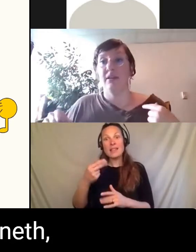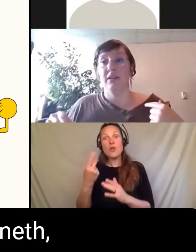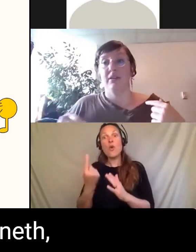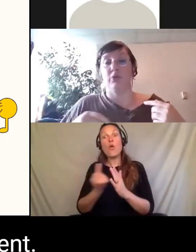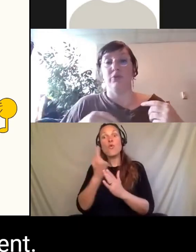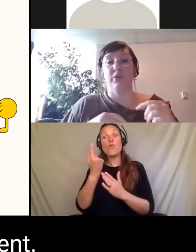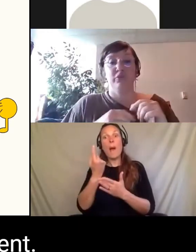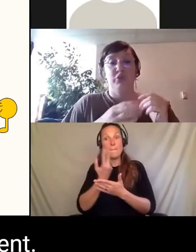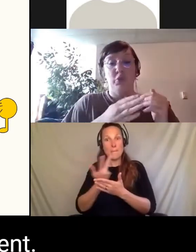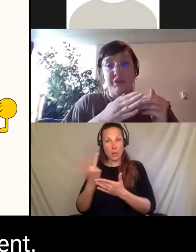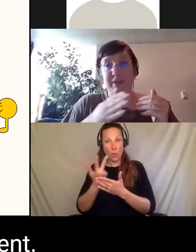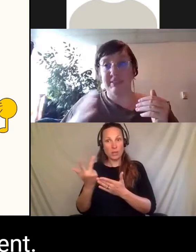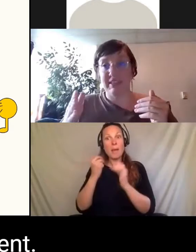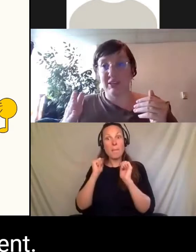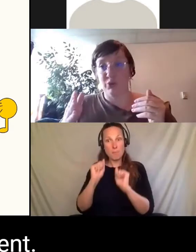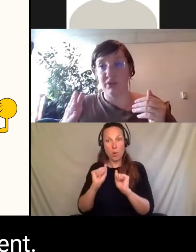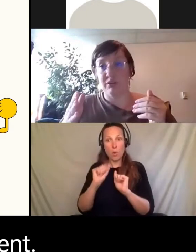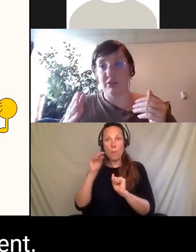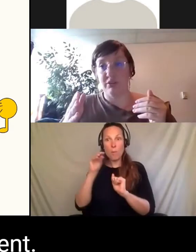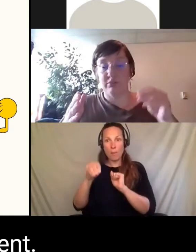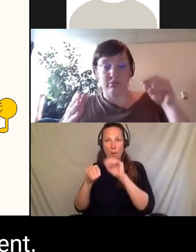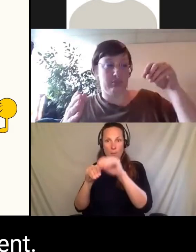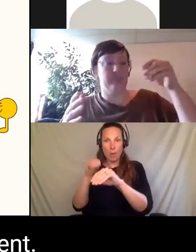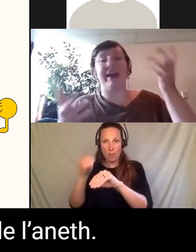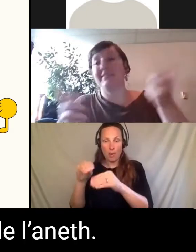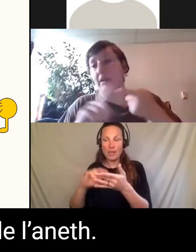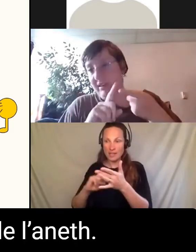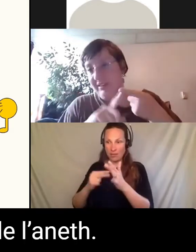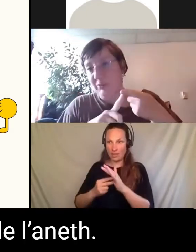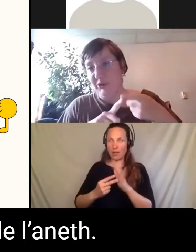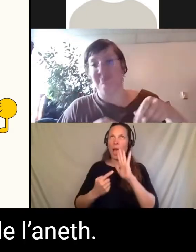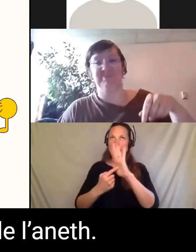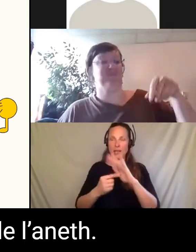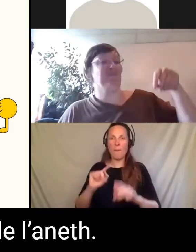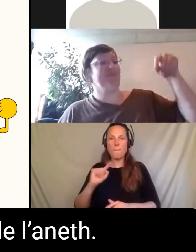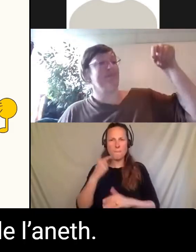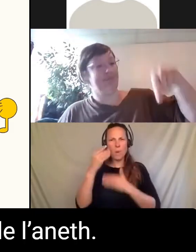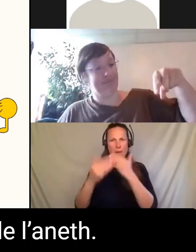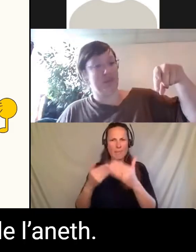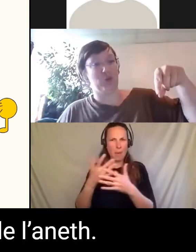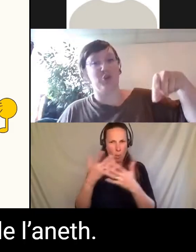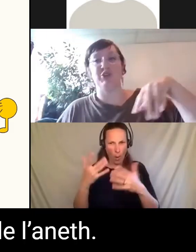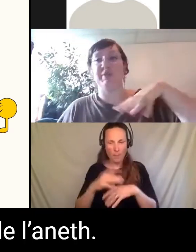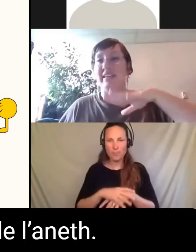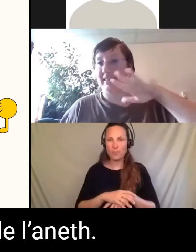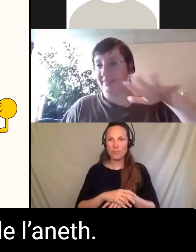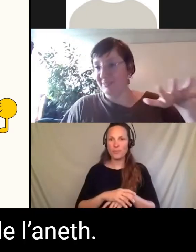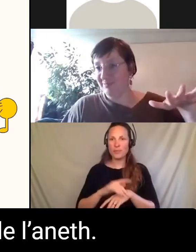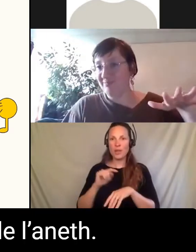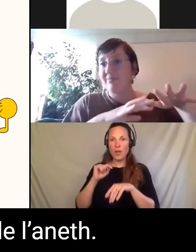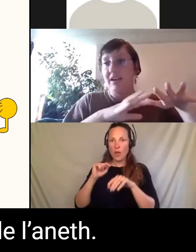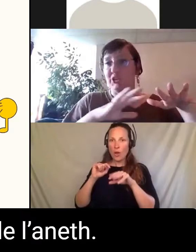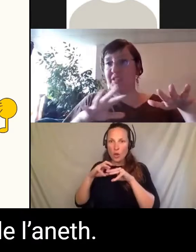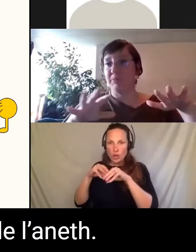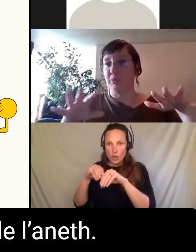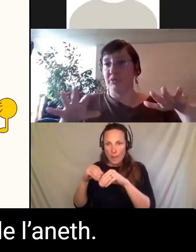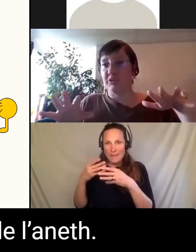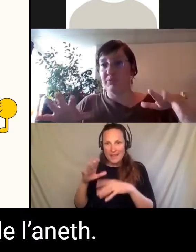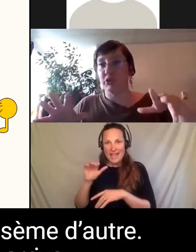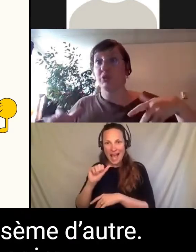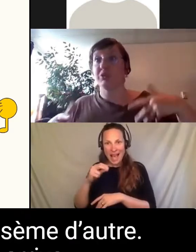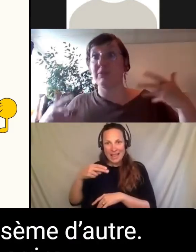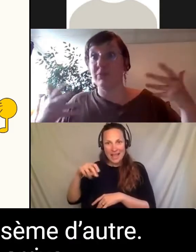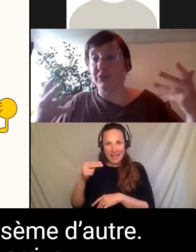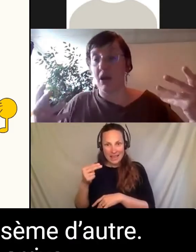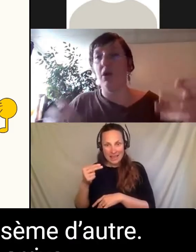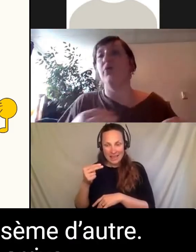semaines. Donc, 3 semaines s'écoulent. Par exemple, étape 1, on a semé de la nette. Ensuite, elle pousse.